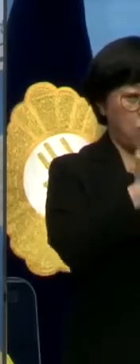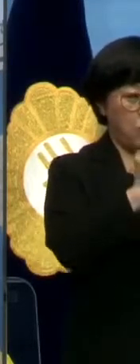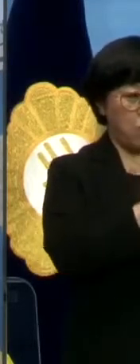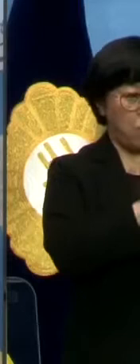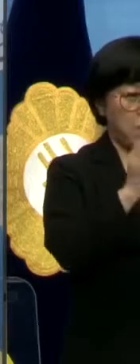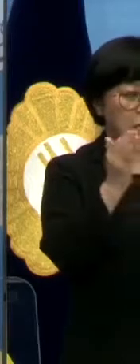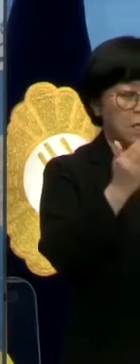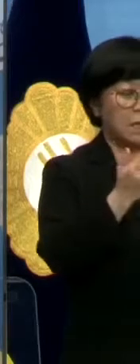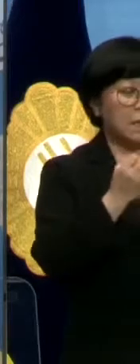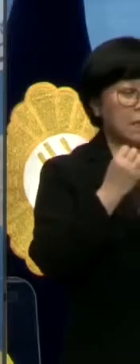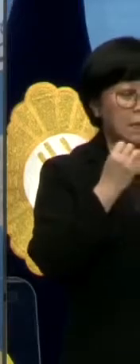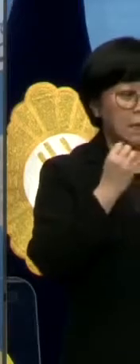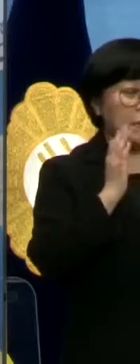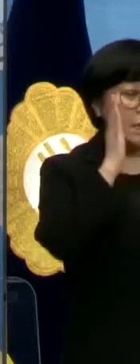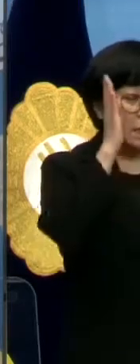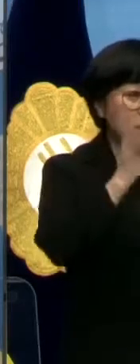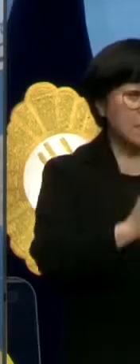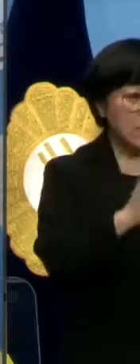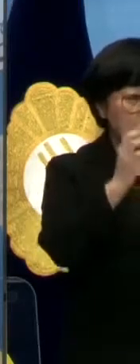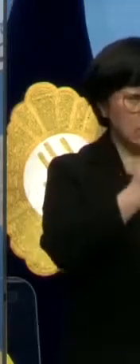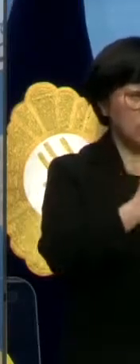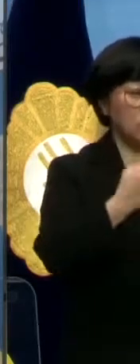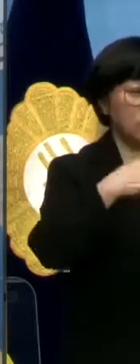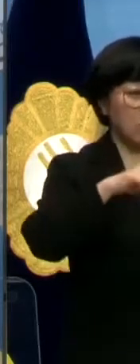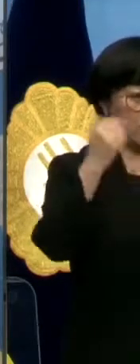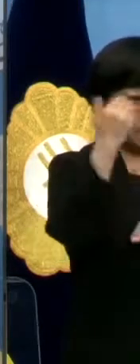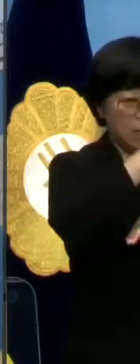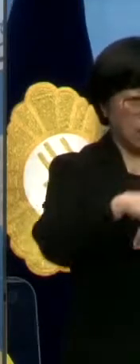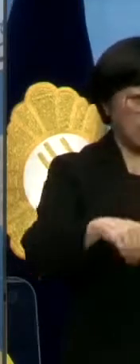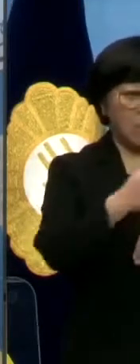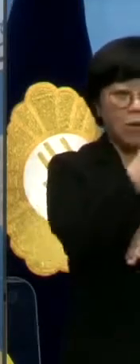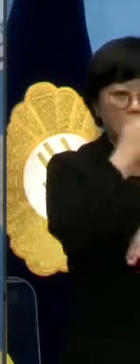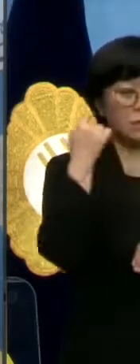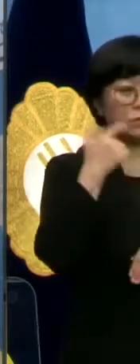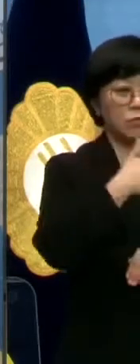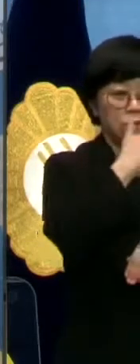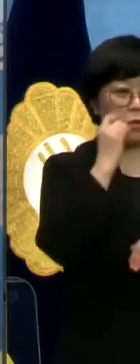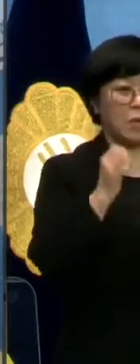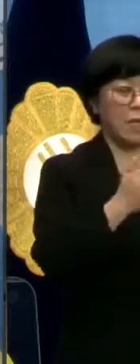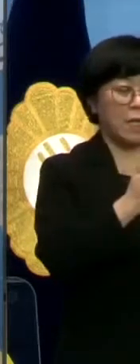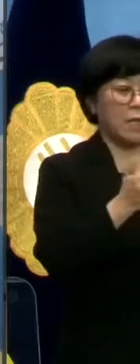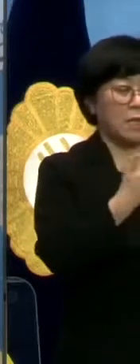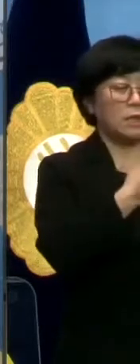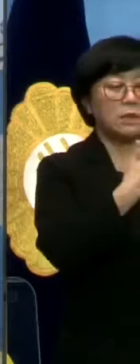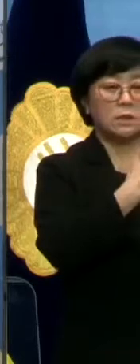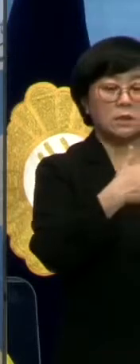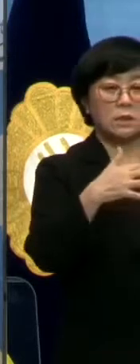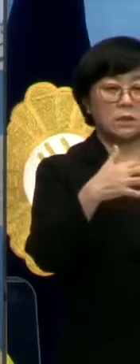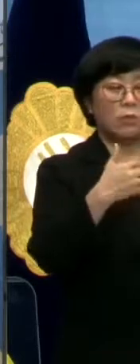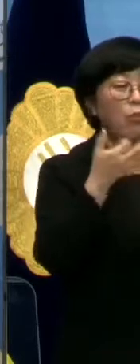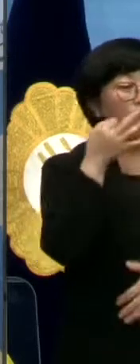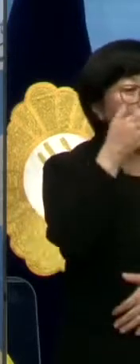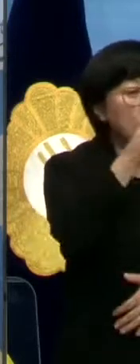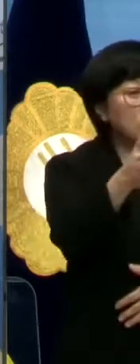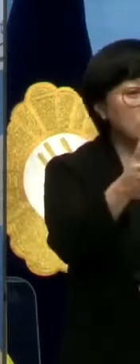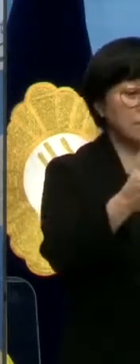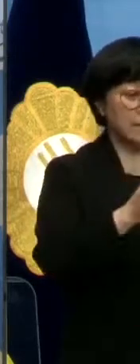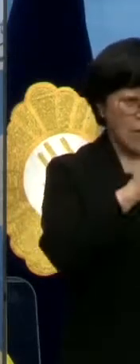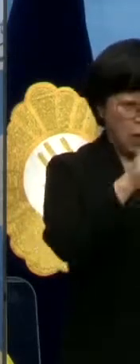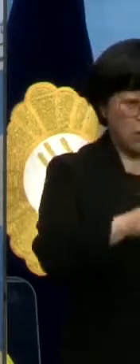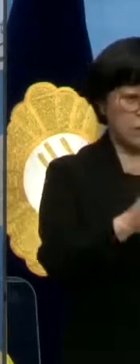그린 뉴딜 예산 가운데 검증이 부실한 전시성 사업은 삭감해야